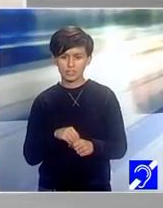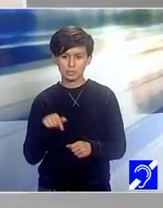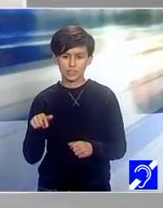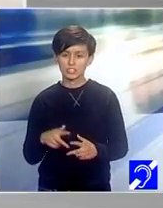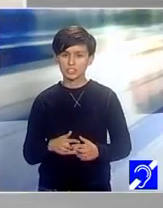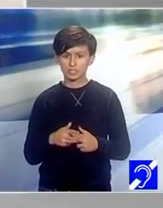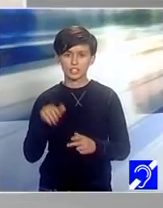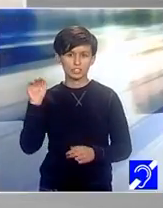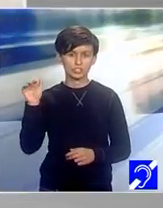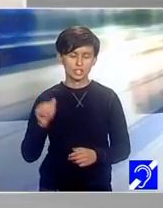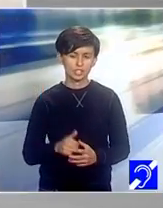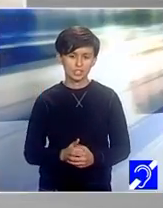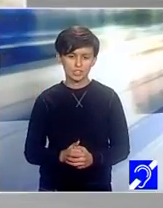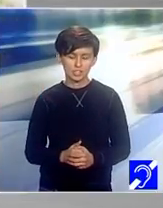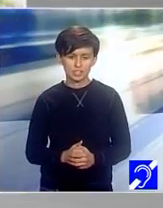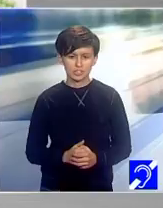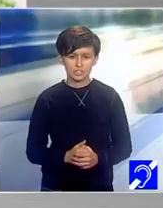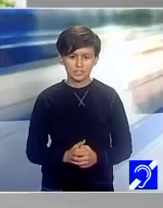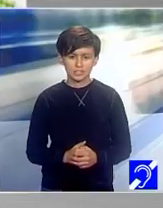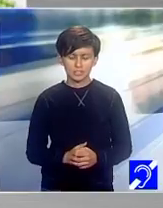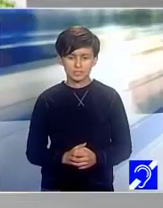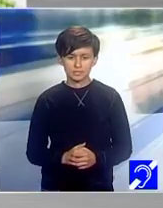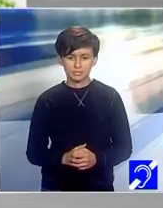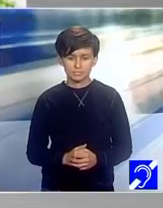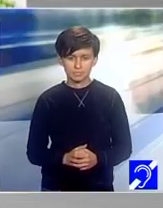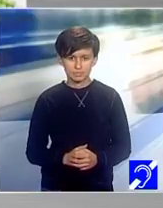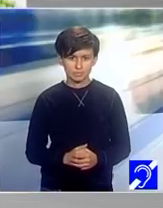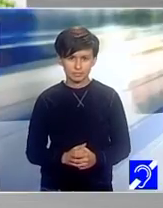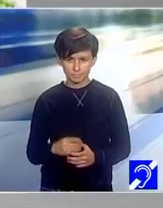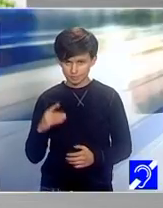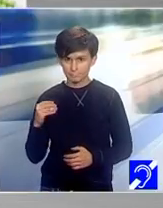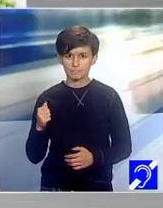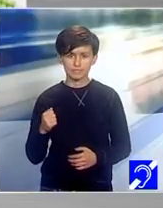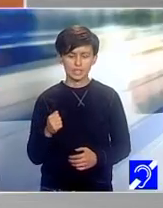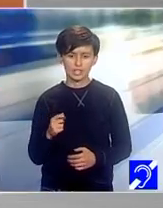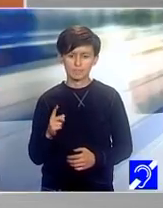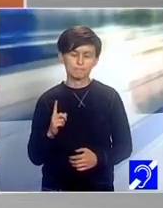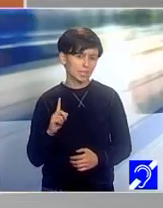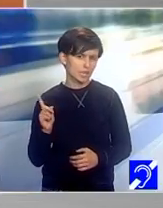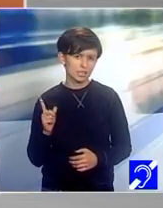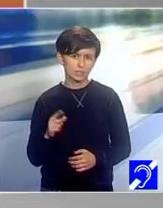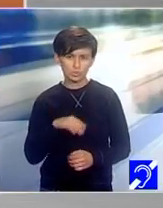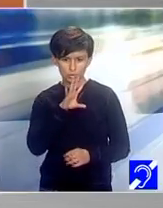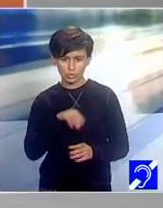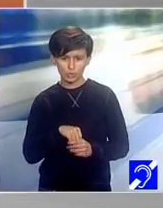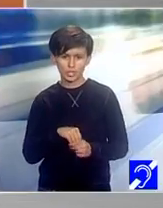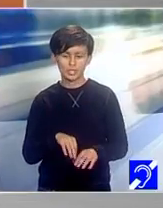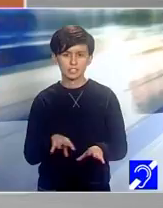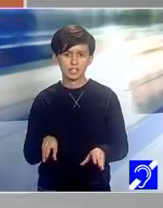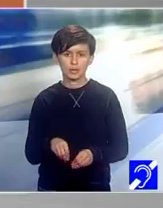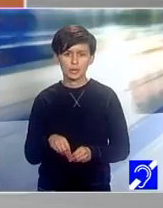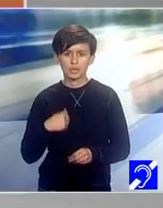ajută? Sunt meșteri populari și ei. Da, dar nu stau cu mine.